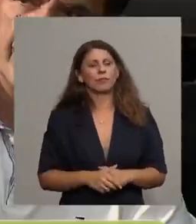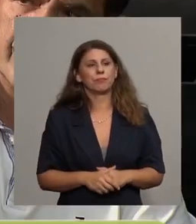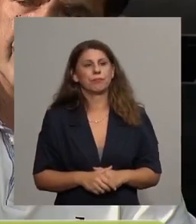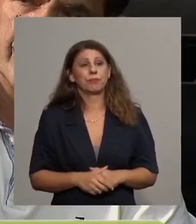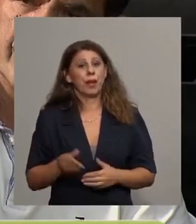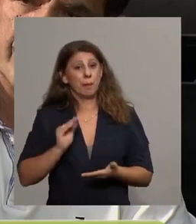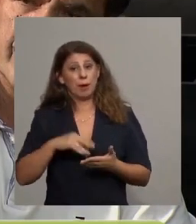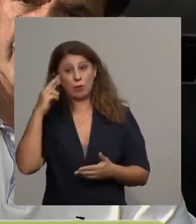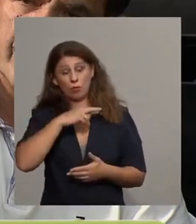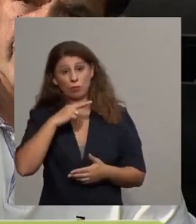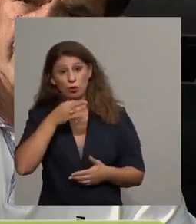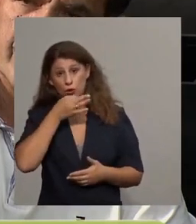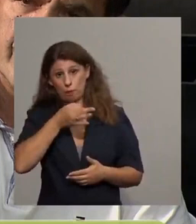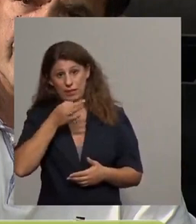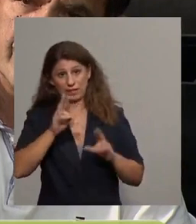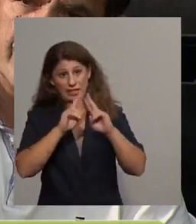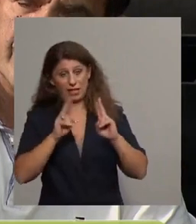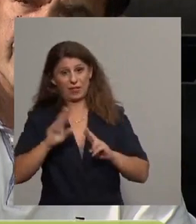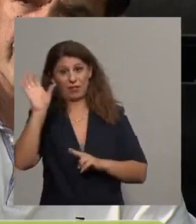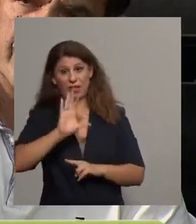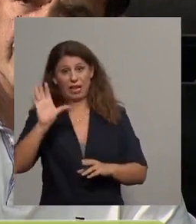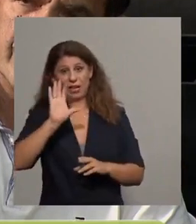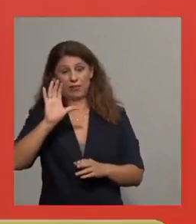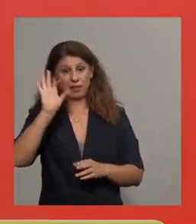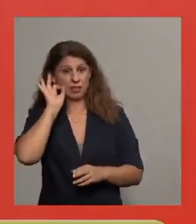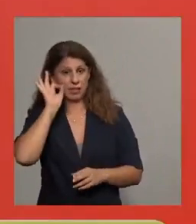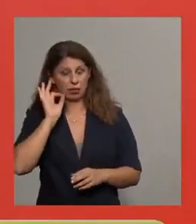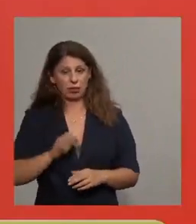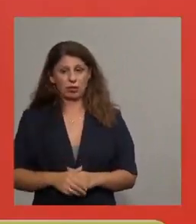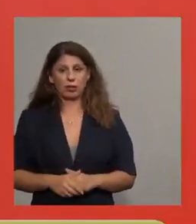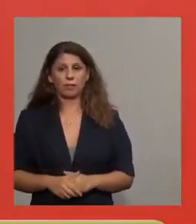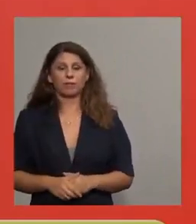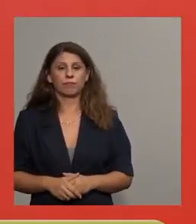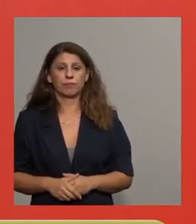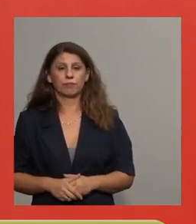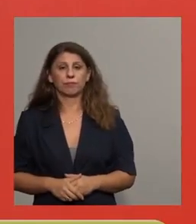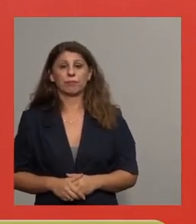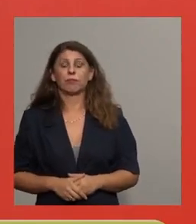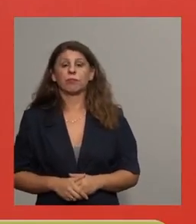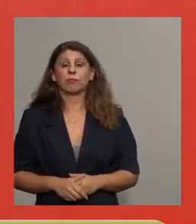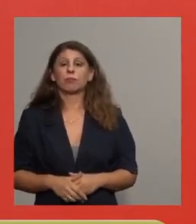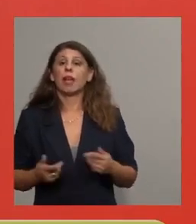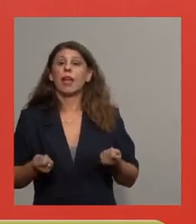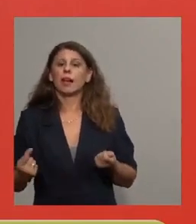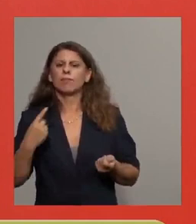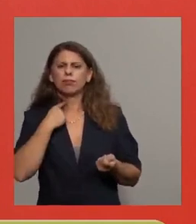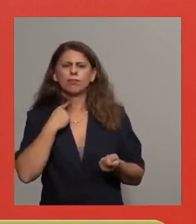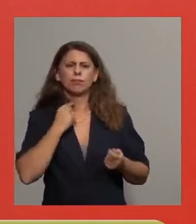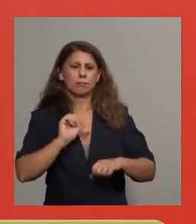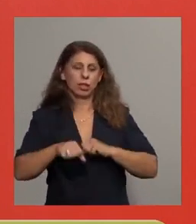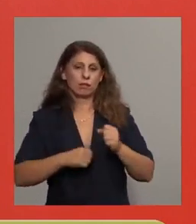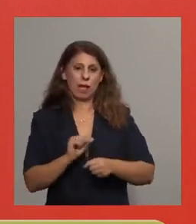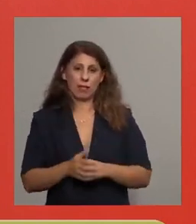Πρωθυπουργός στην ομιλία του στη Διεθνή Έκθεση Θεσσαλονίκης έκανε μια αποτυχημένη